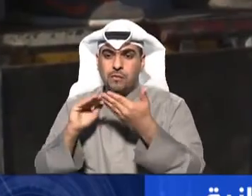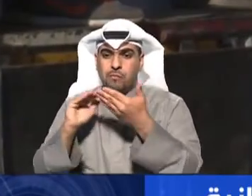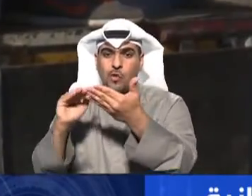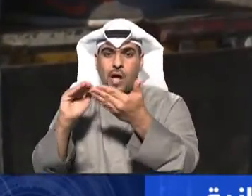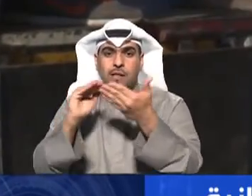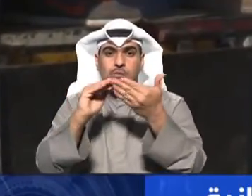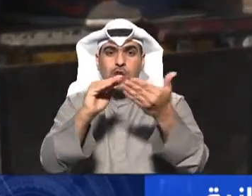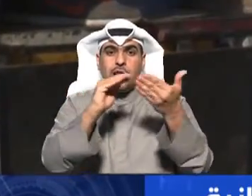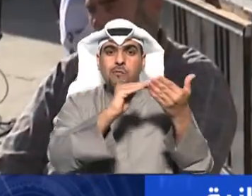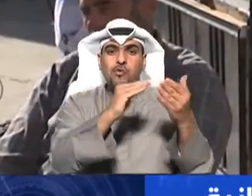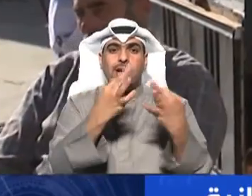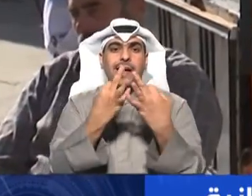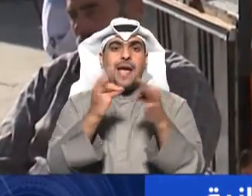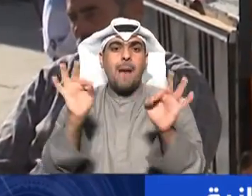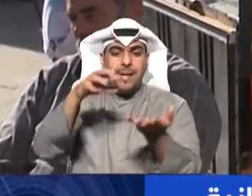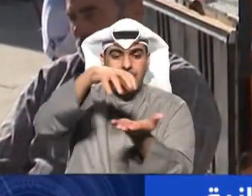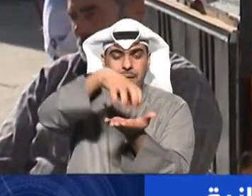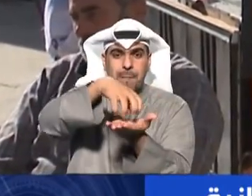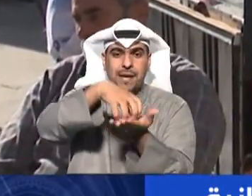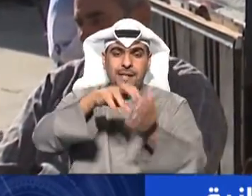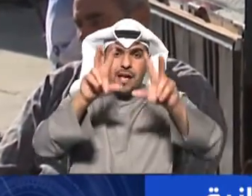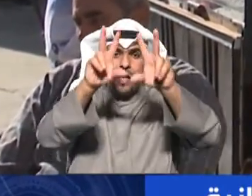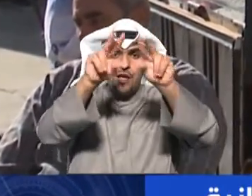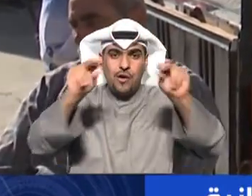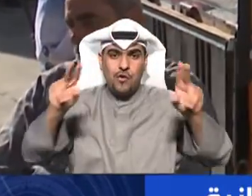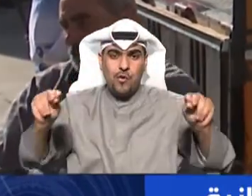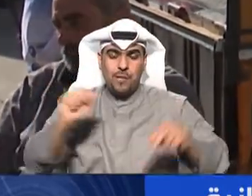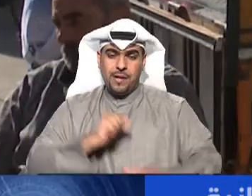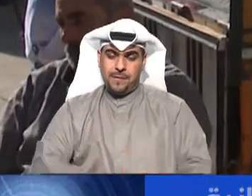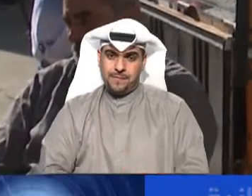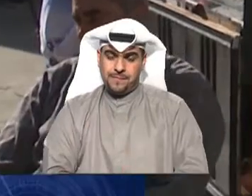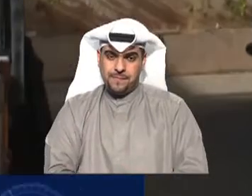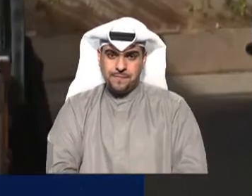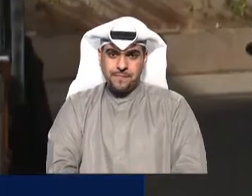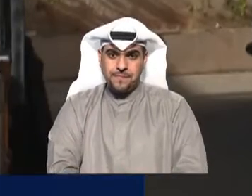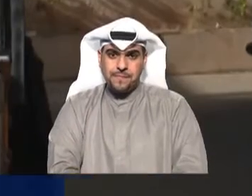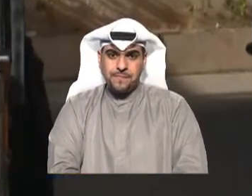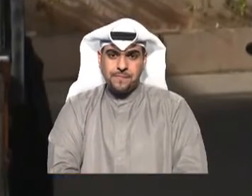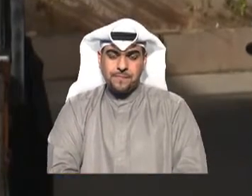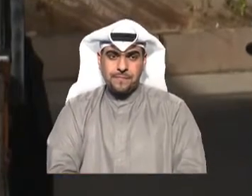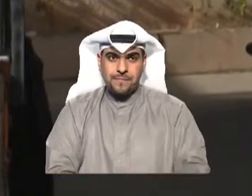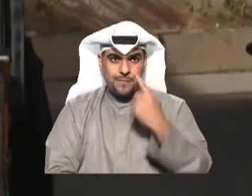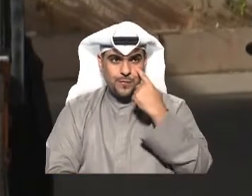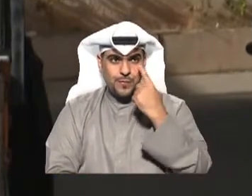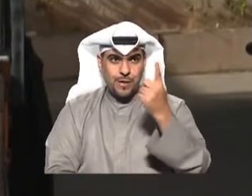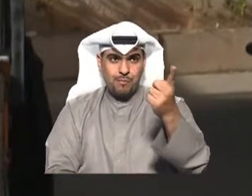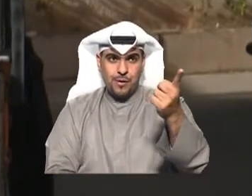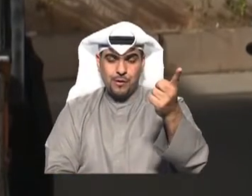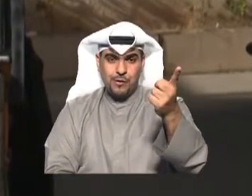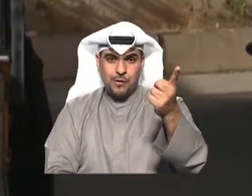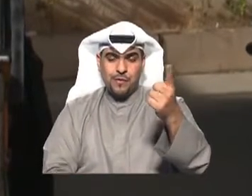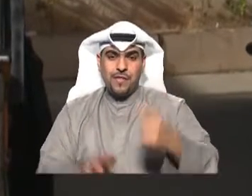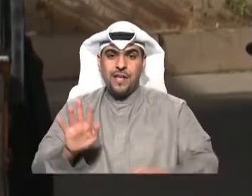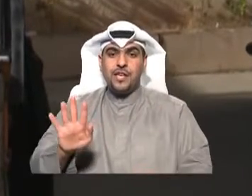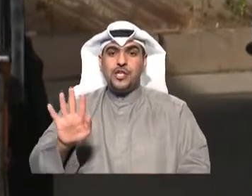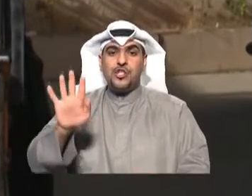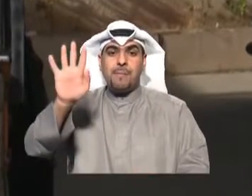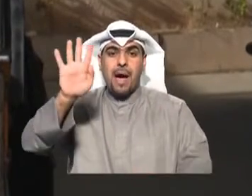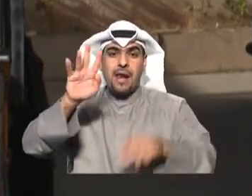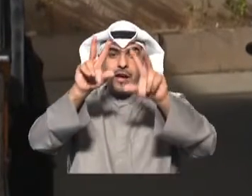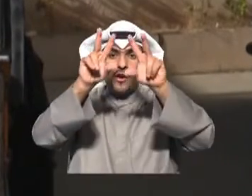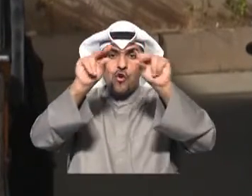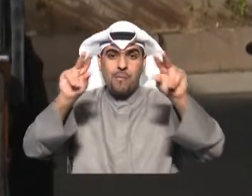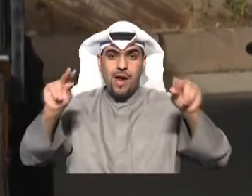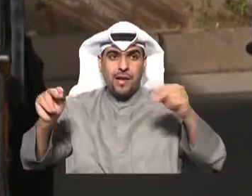لبنانية مؤكدين على الدعم الدائم والمستمر. من هنا منطقة الضنية شمال لبنان